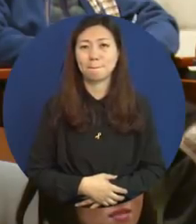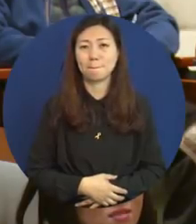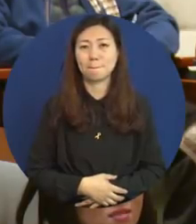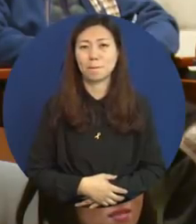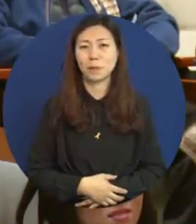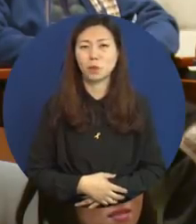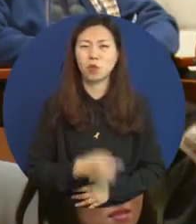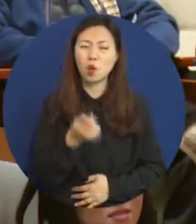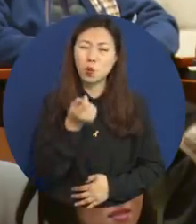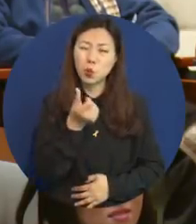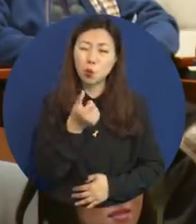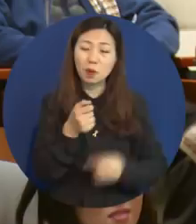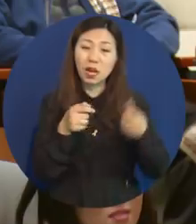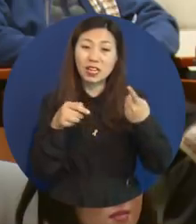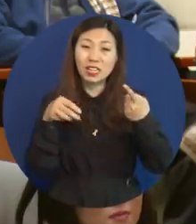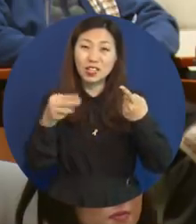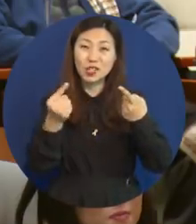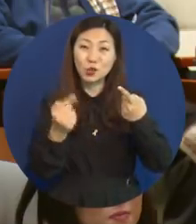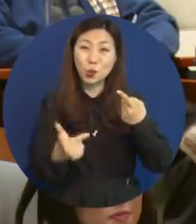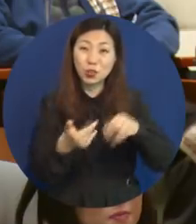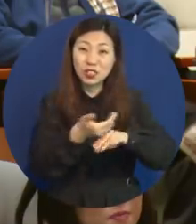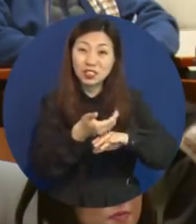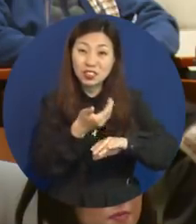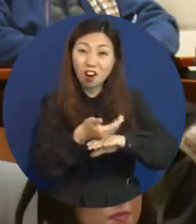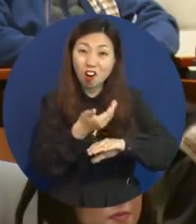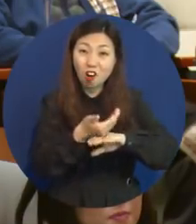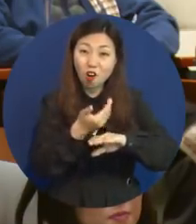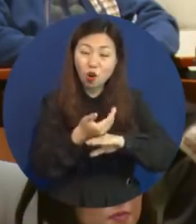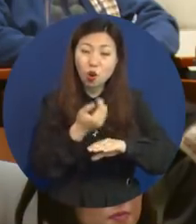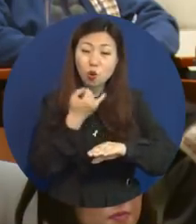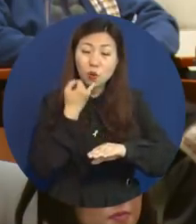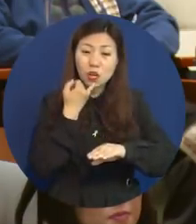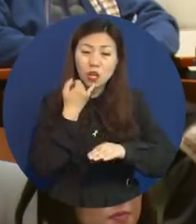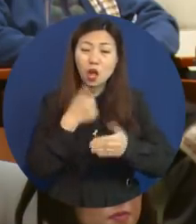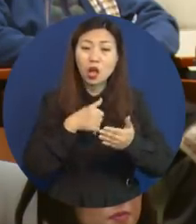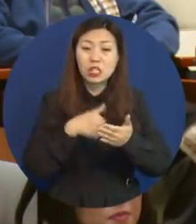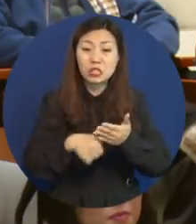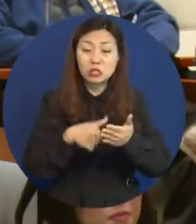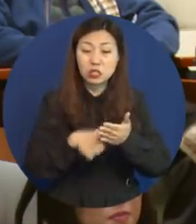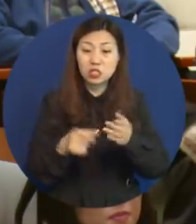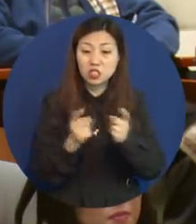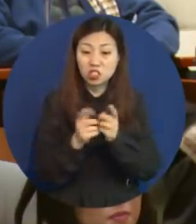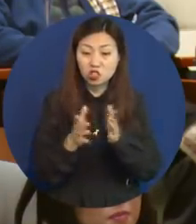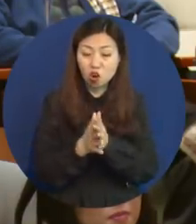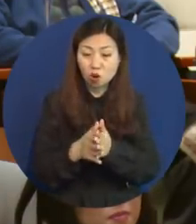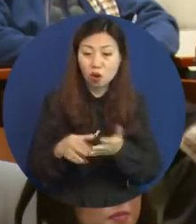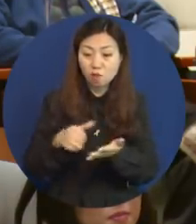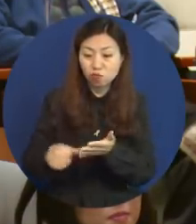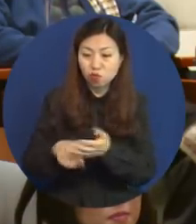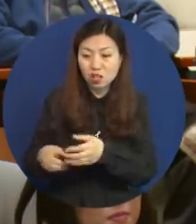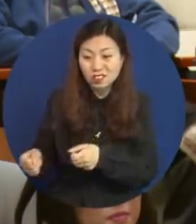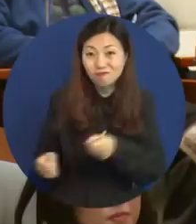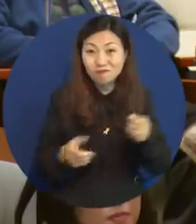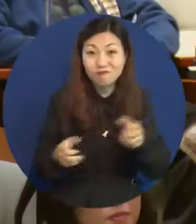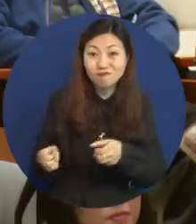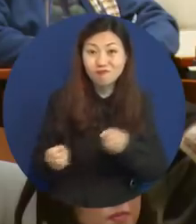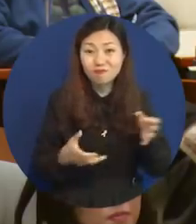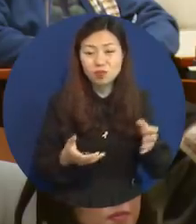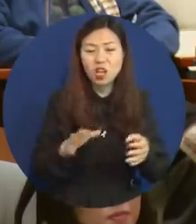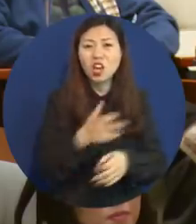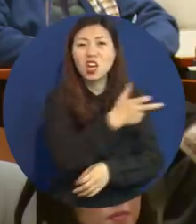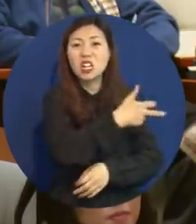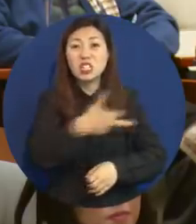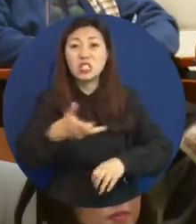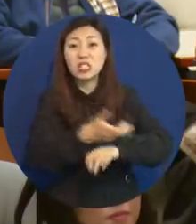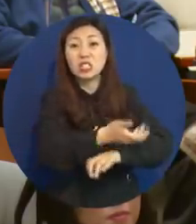이제 조금만 1톤 트럭 같은 경우에는 대부분 짐을 이제 본인 직접 들어야 되고요. 큰 트럭은 지게차로 다